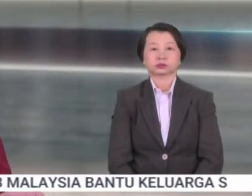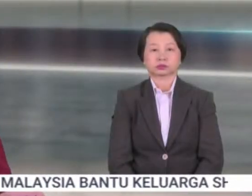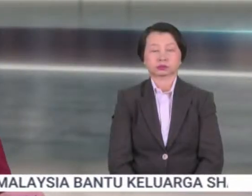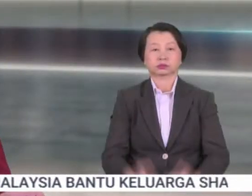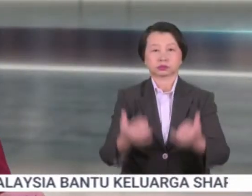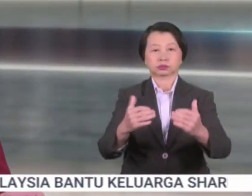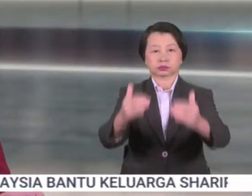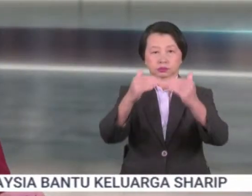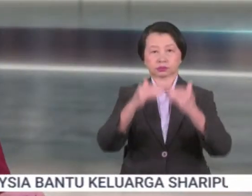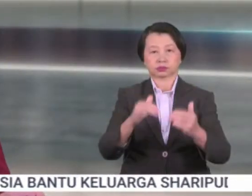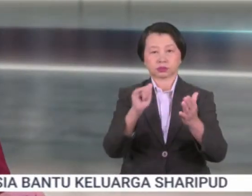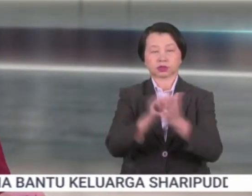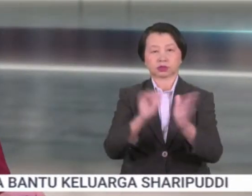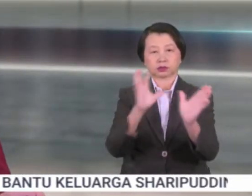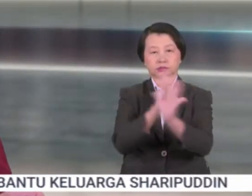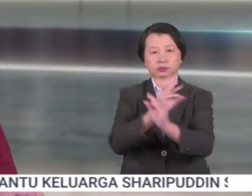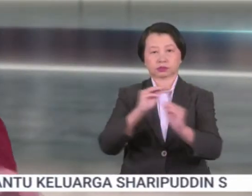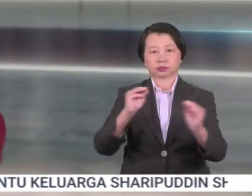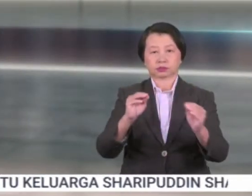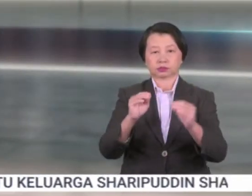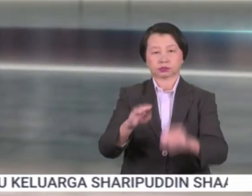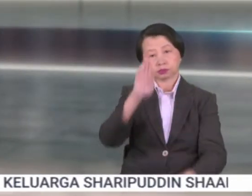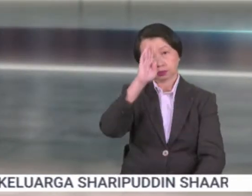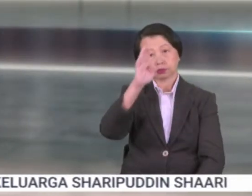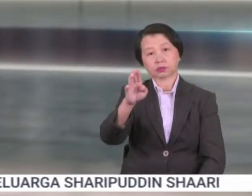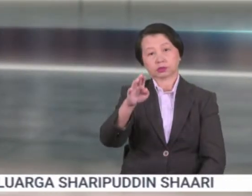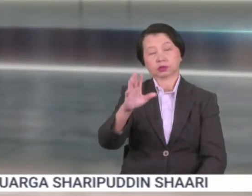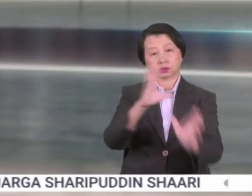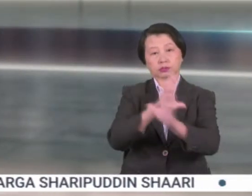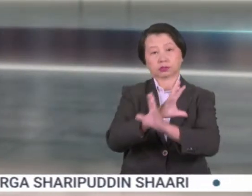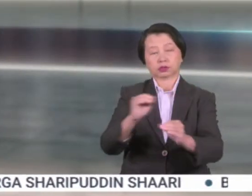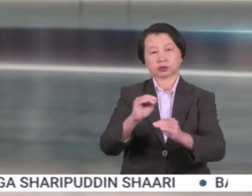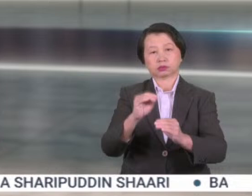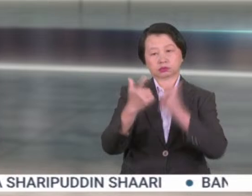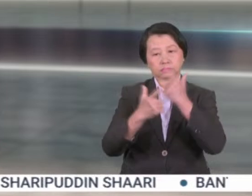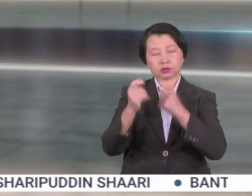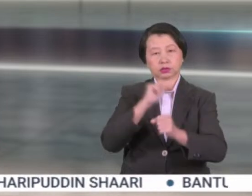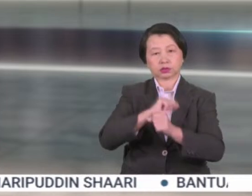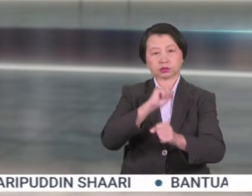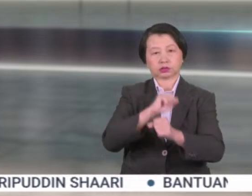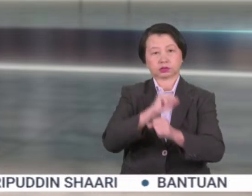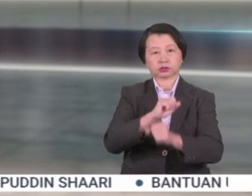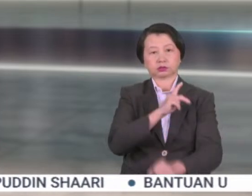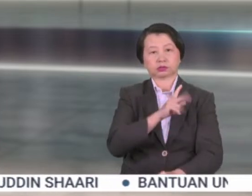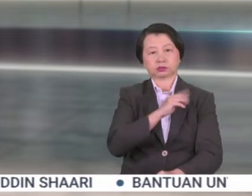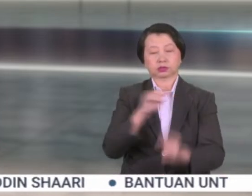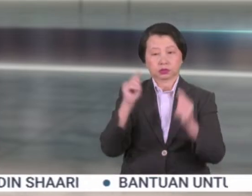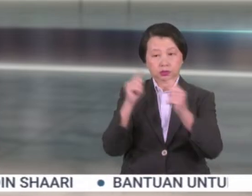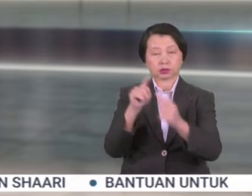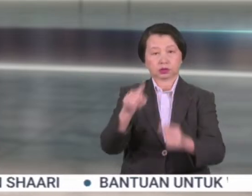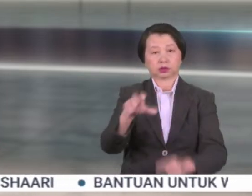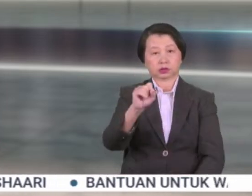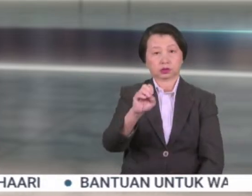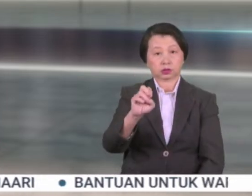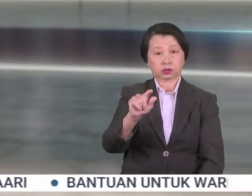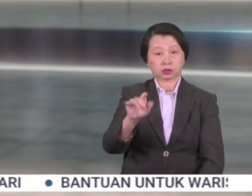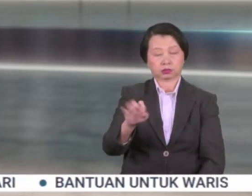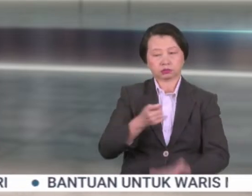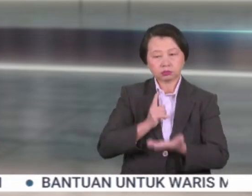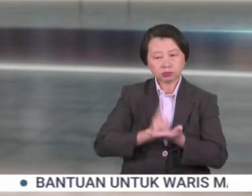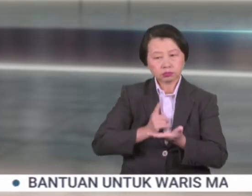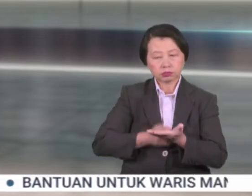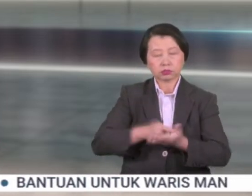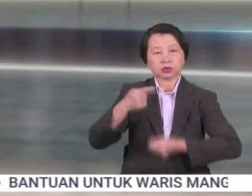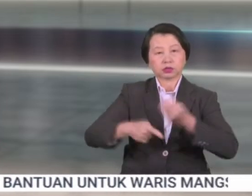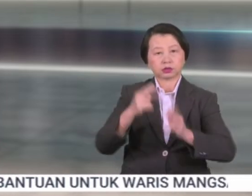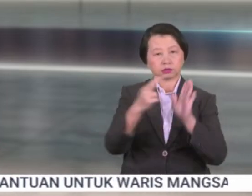baik seterusnya kita ke bumi kenyalang antara fokus petang ini lawatan kerja Premier Sarawak ke Sweden isnin ini membincangkan